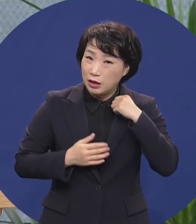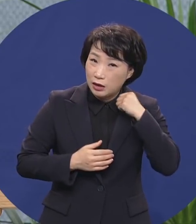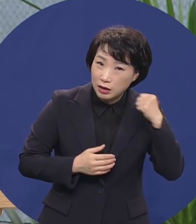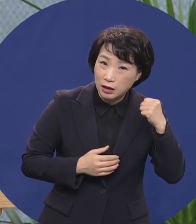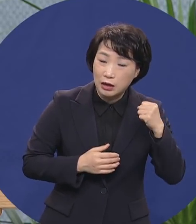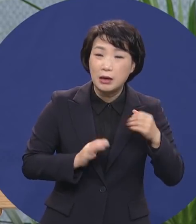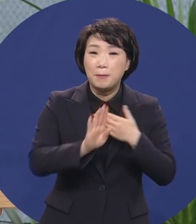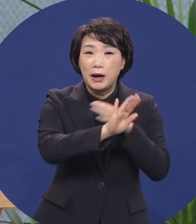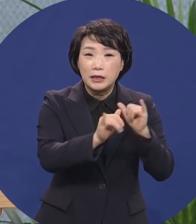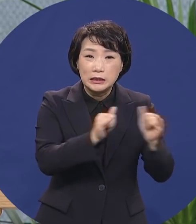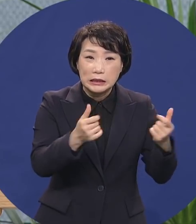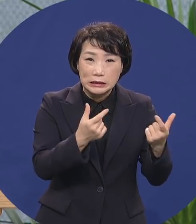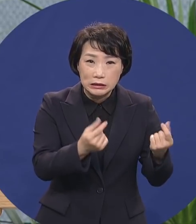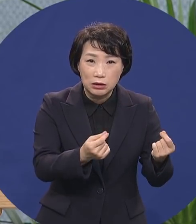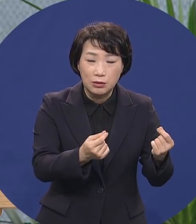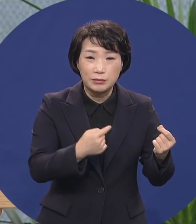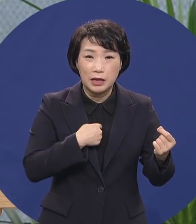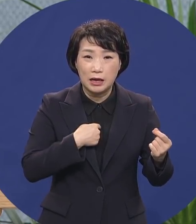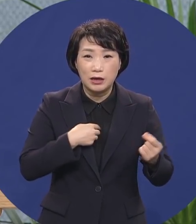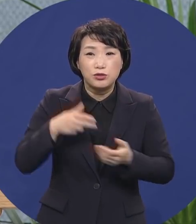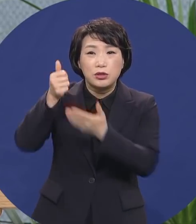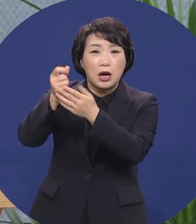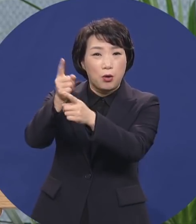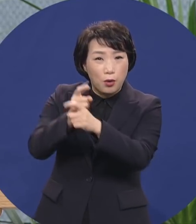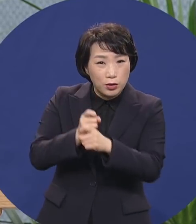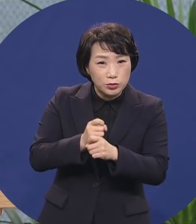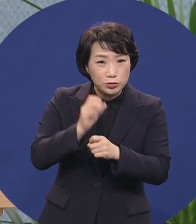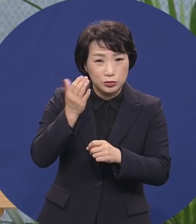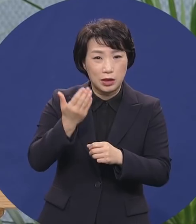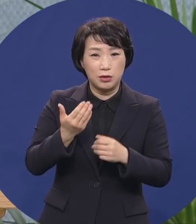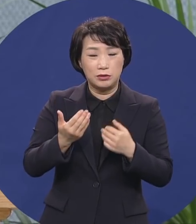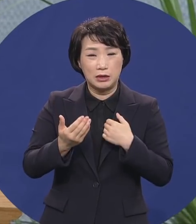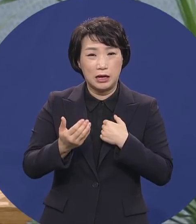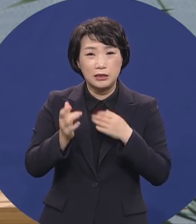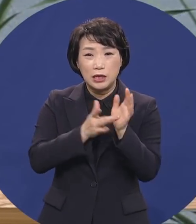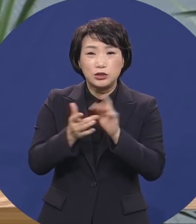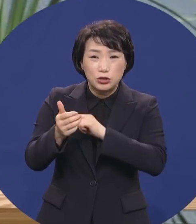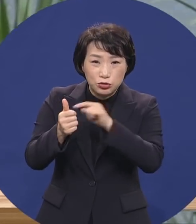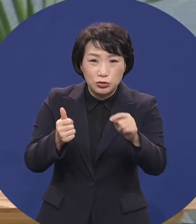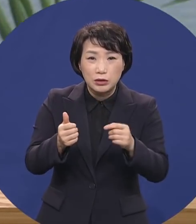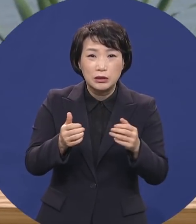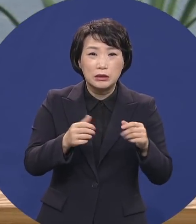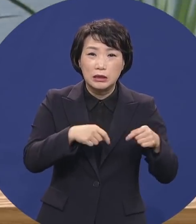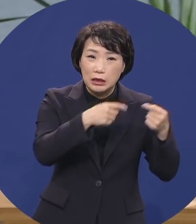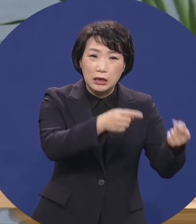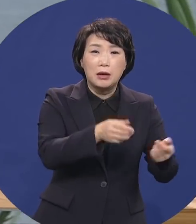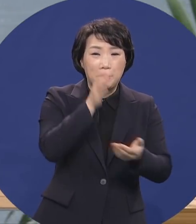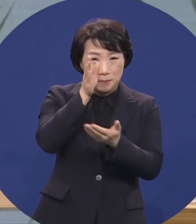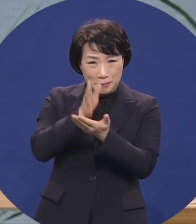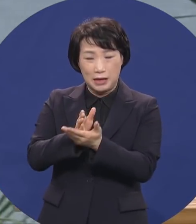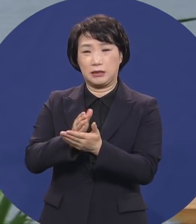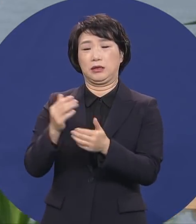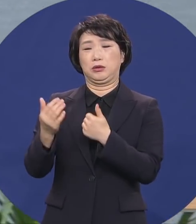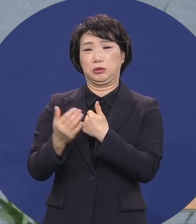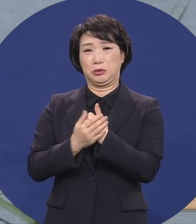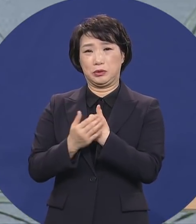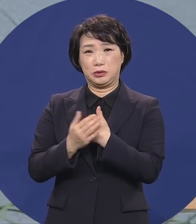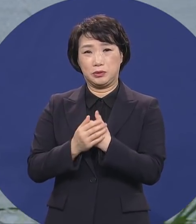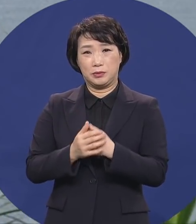끌려 바리새인과 같이 주님과 원수되어 예수 죽이는 데 되도록